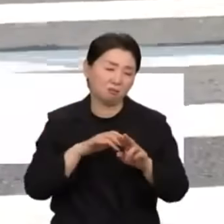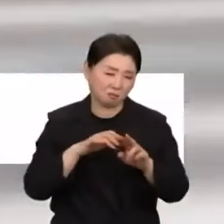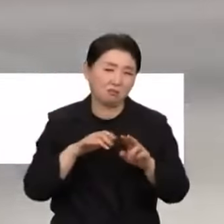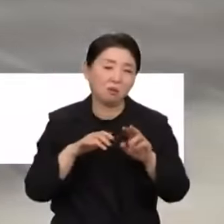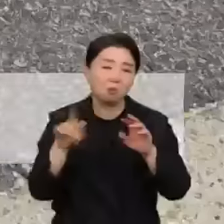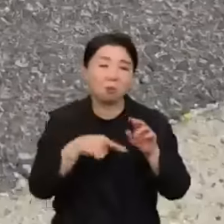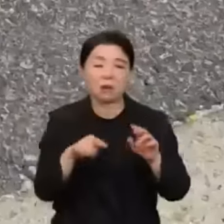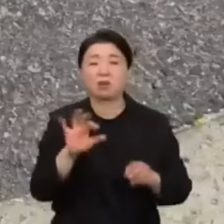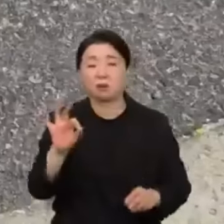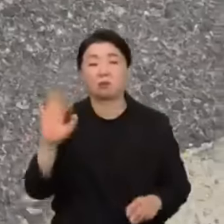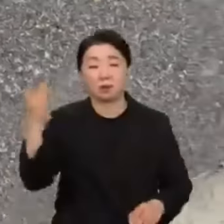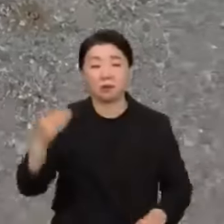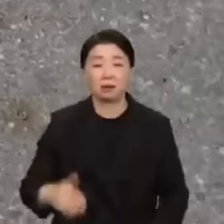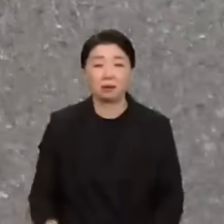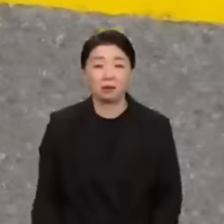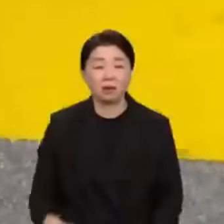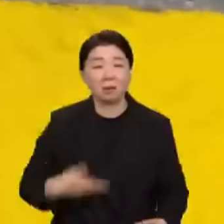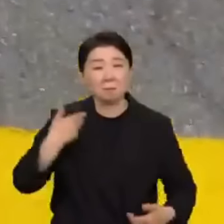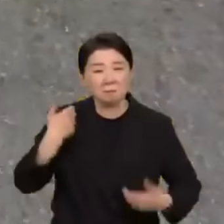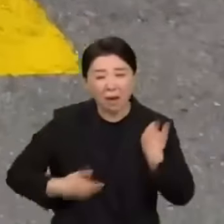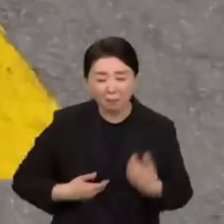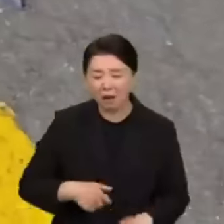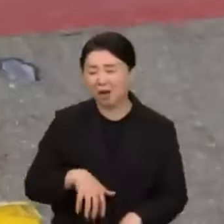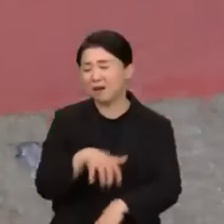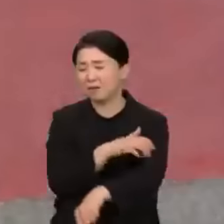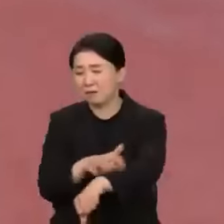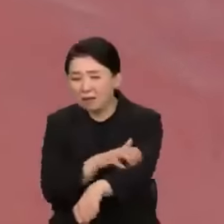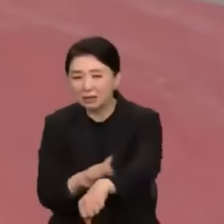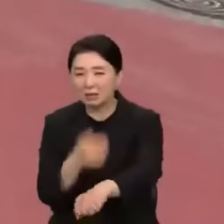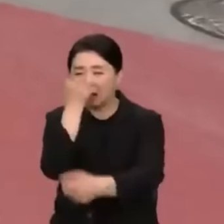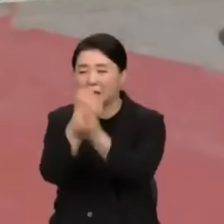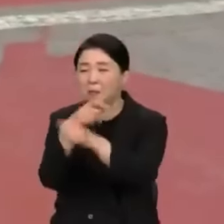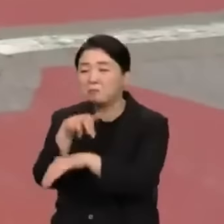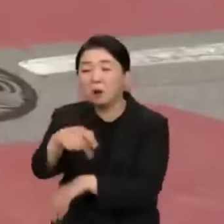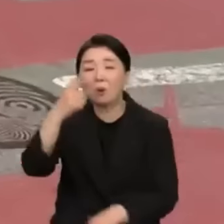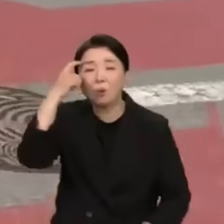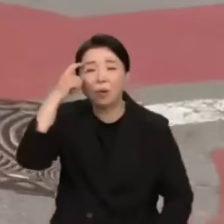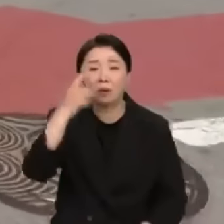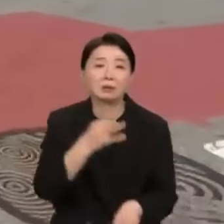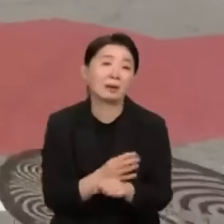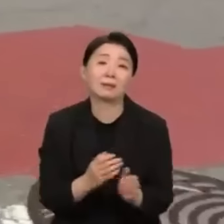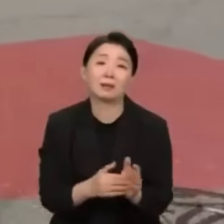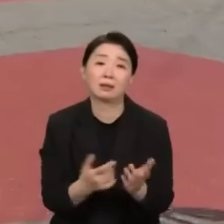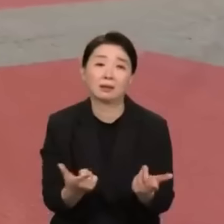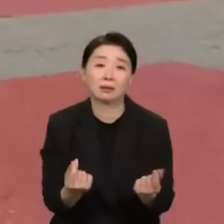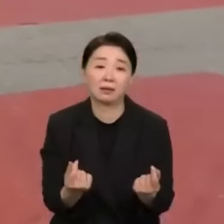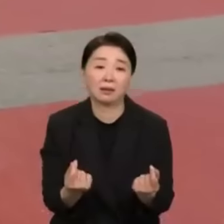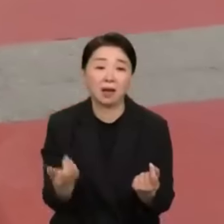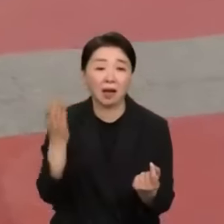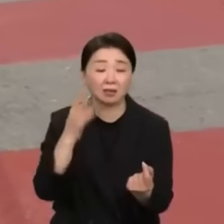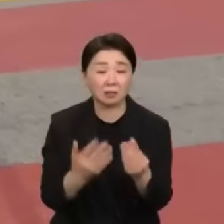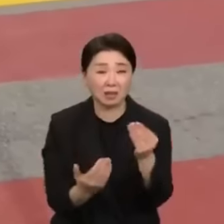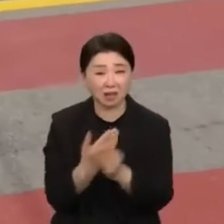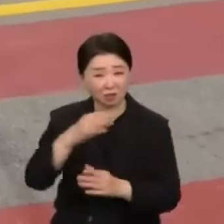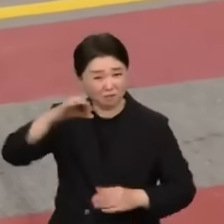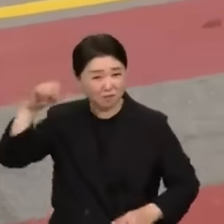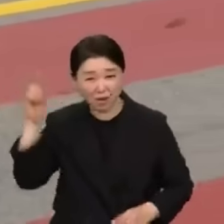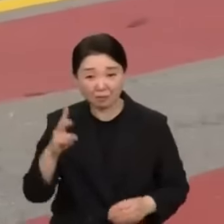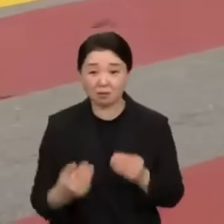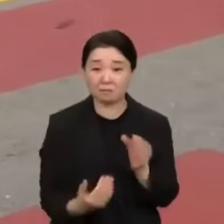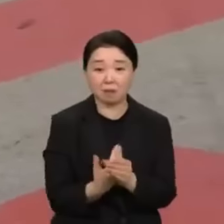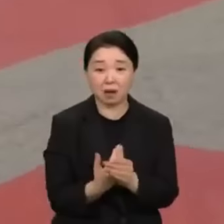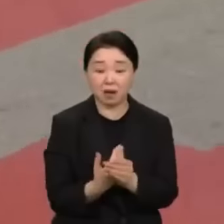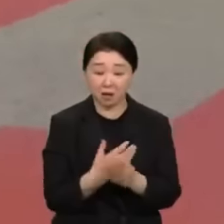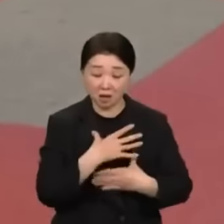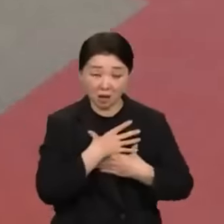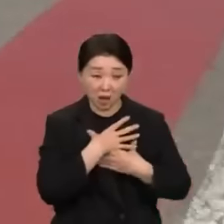돼요. 바빠서 귀찮아서 무단횡단을 하는 이유는 단순합니다. 하지만 사고는 순식간입니다.